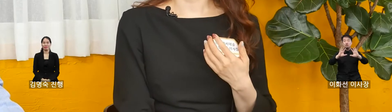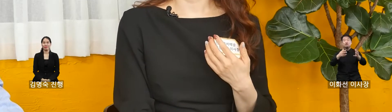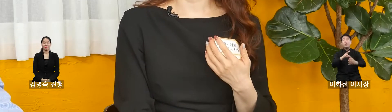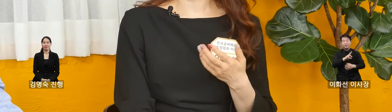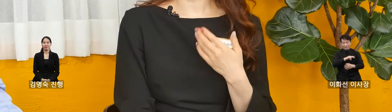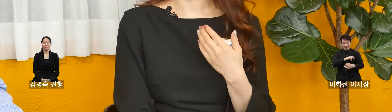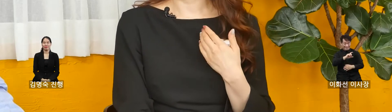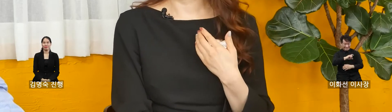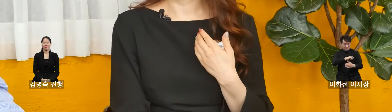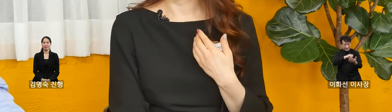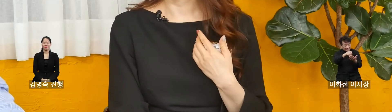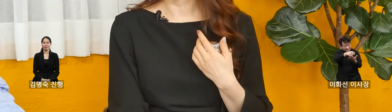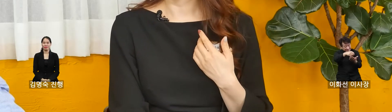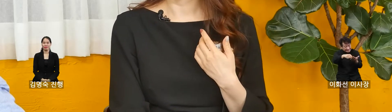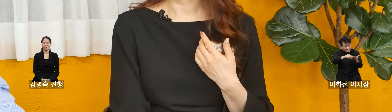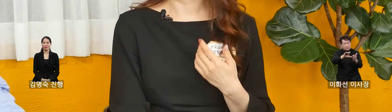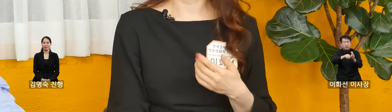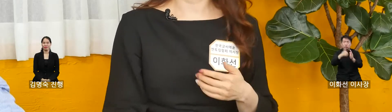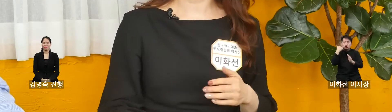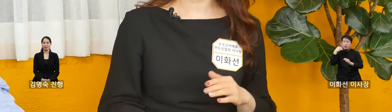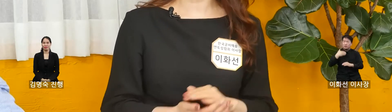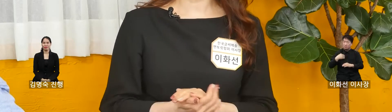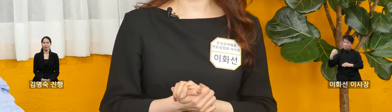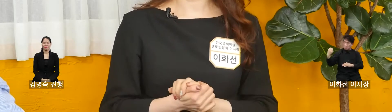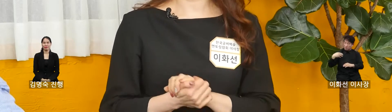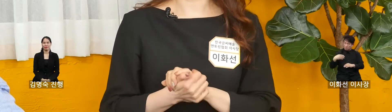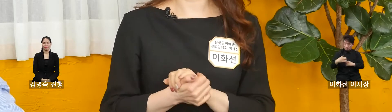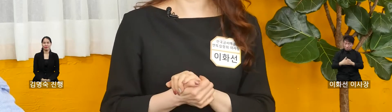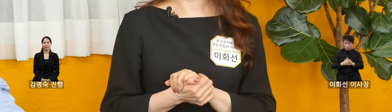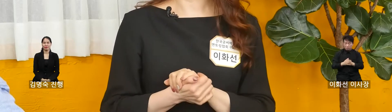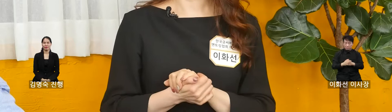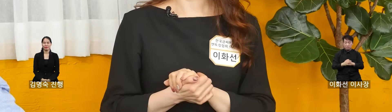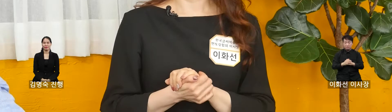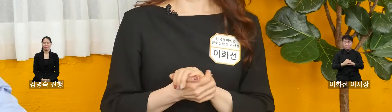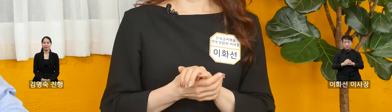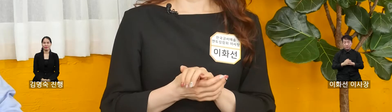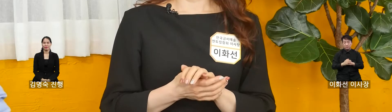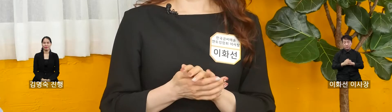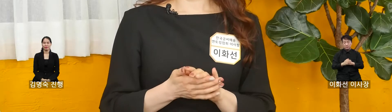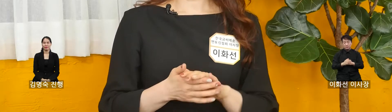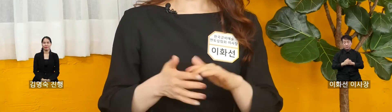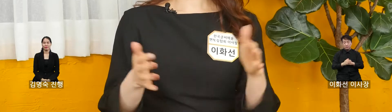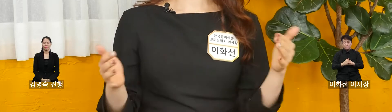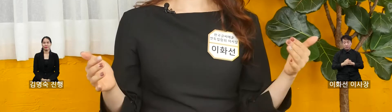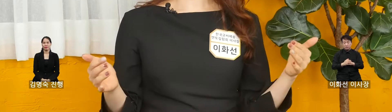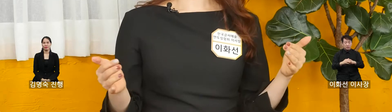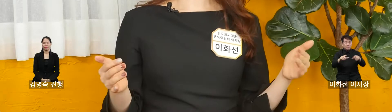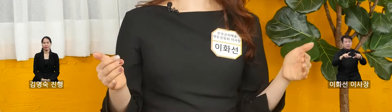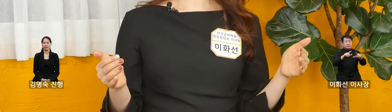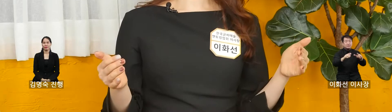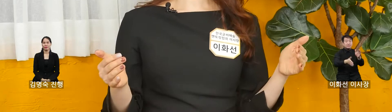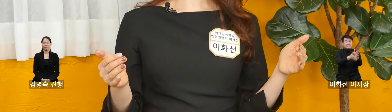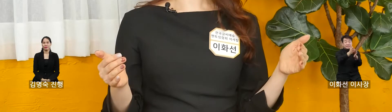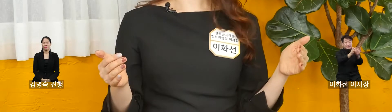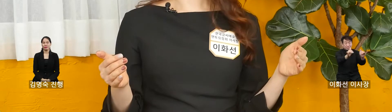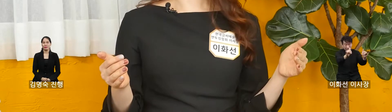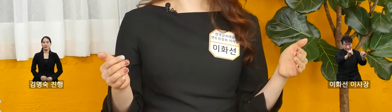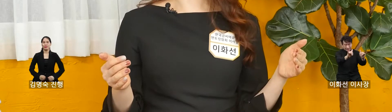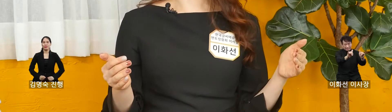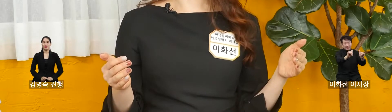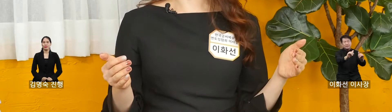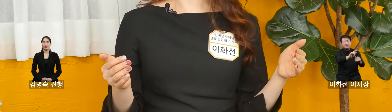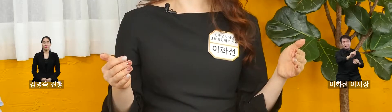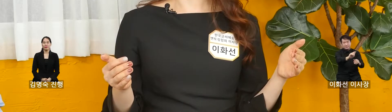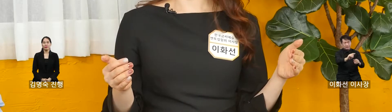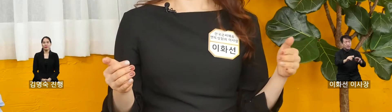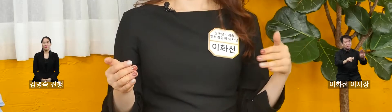때 누구와 저한테 그런 말을 했어요. 내가 아는 이화선 작가는 시민들의 이름을 300명의 이름을